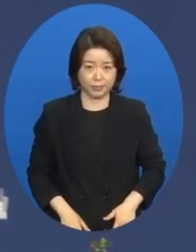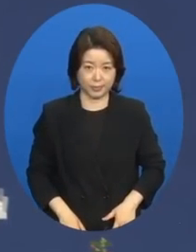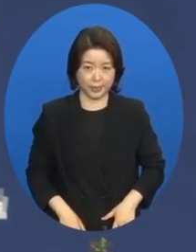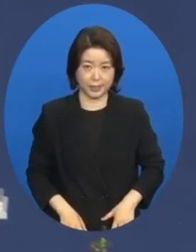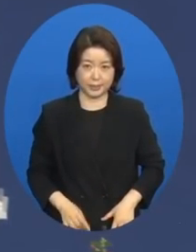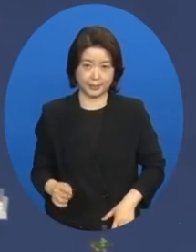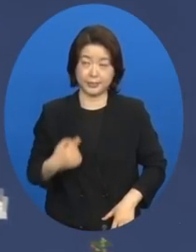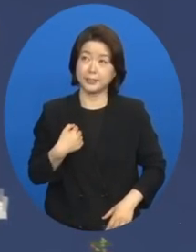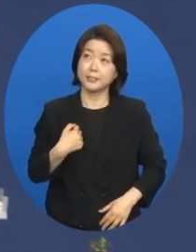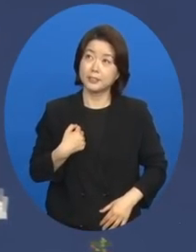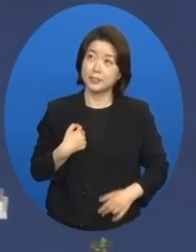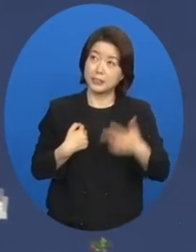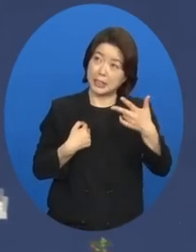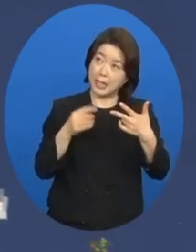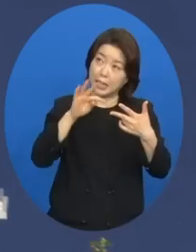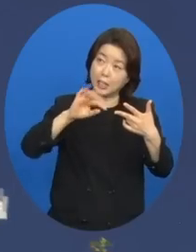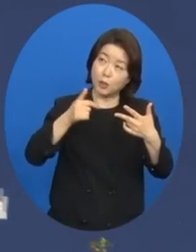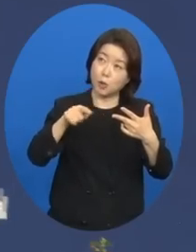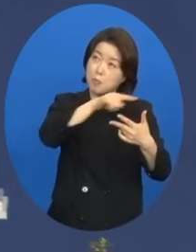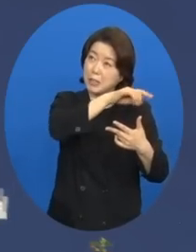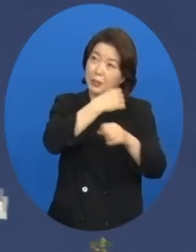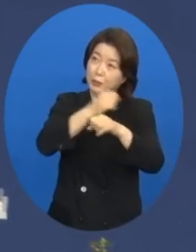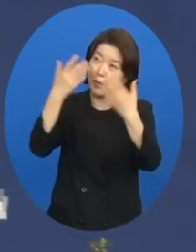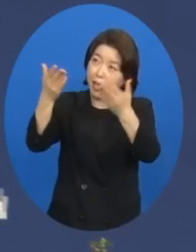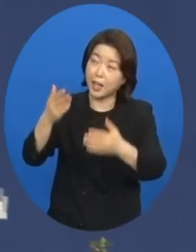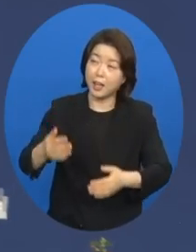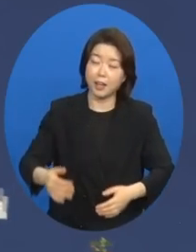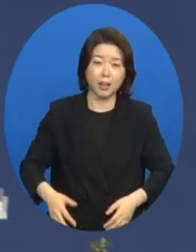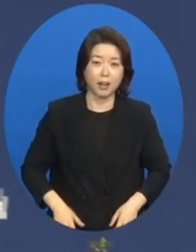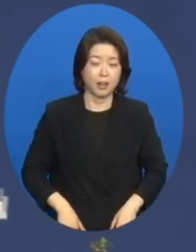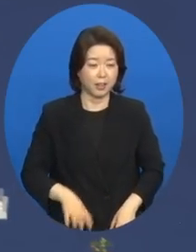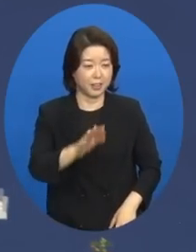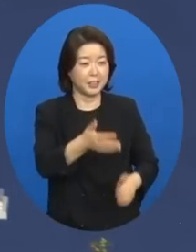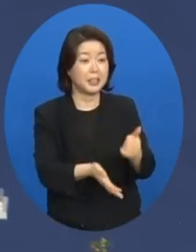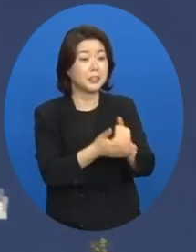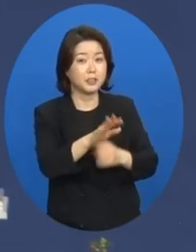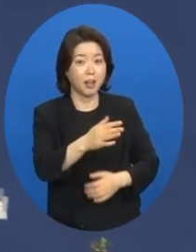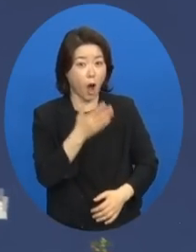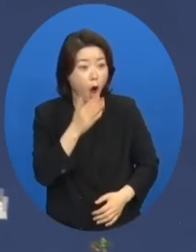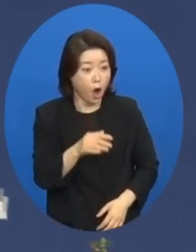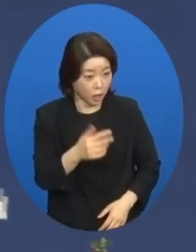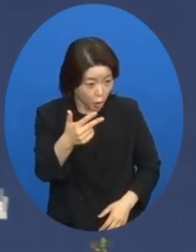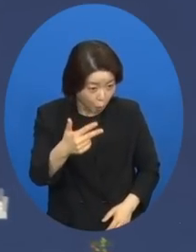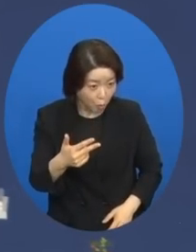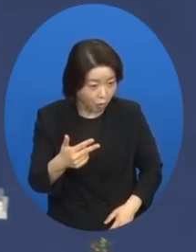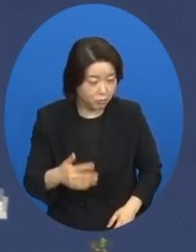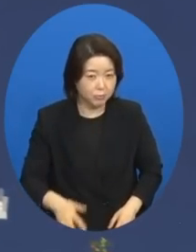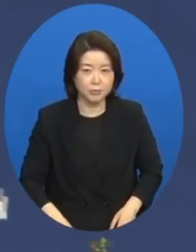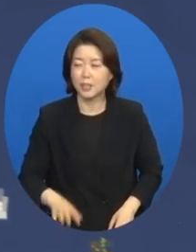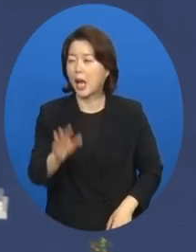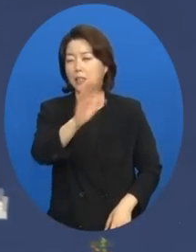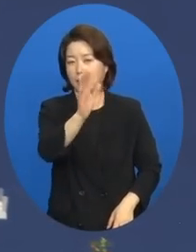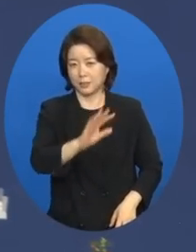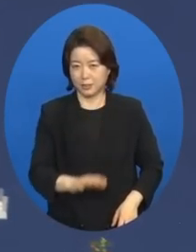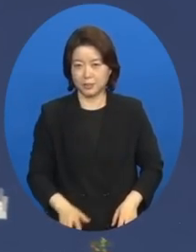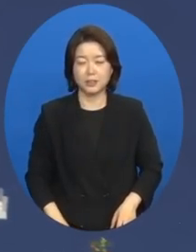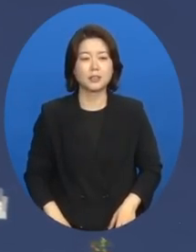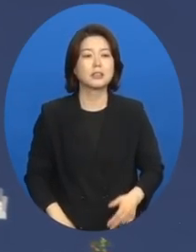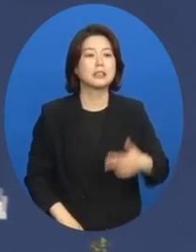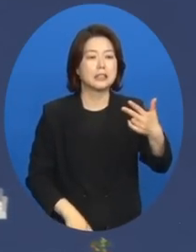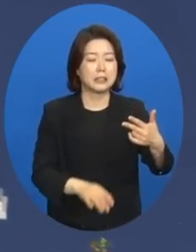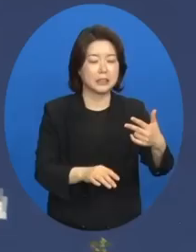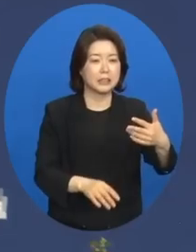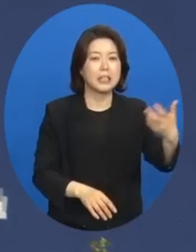7번이라도 제가 용서를 할까요? 이랬더니 주님이 칭찬하시면서 7번이나? 이렇게 안 그러시고